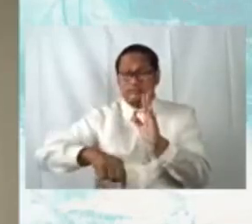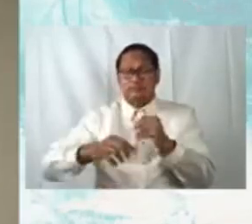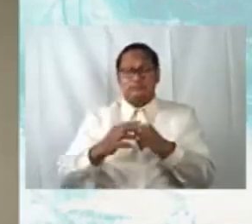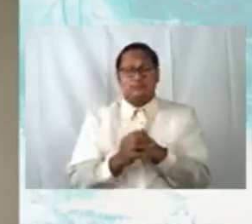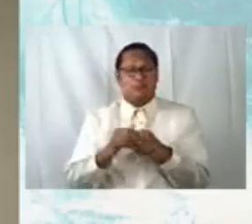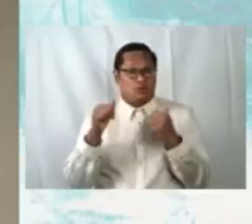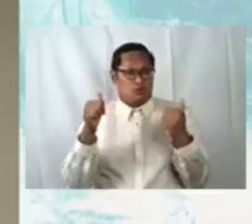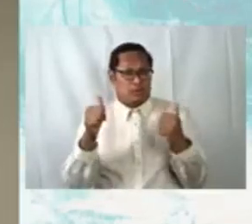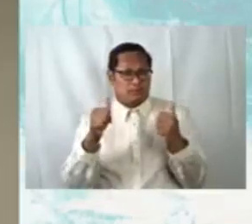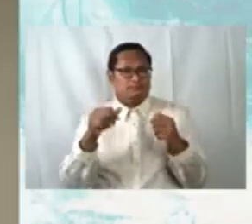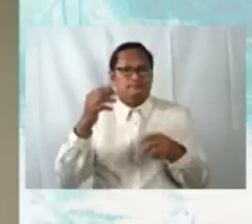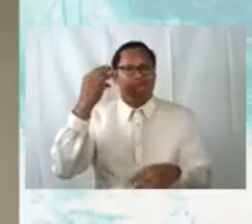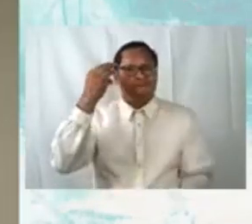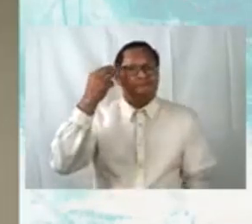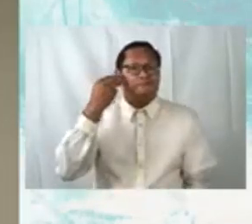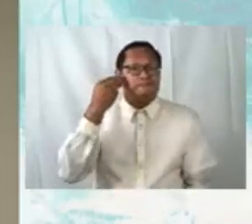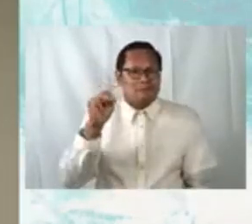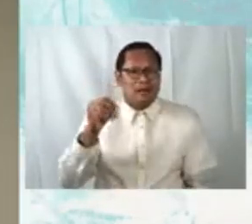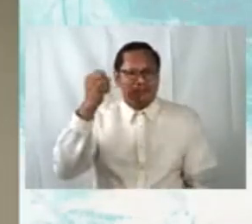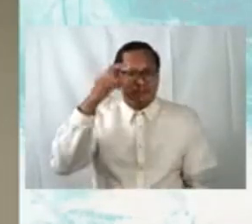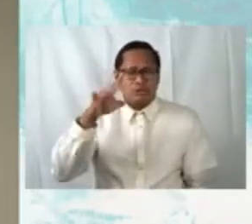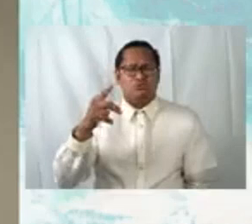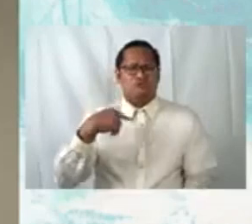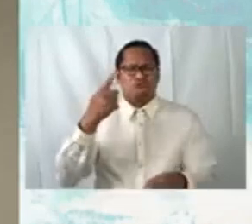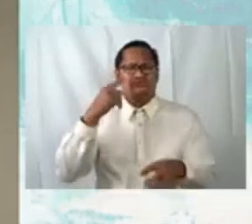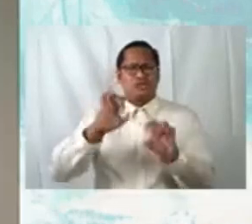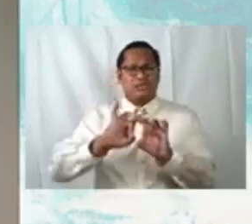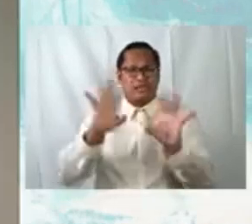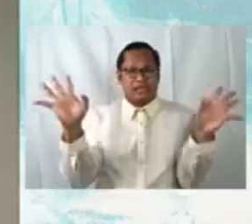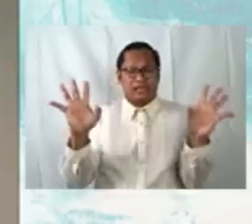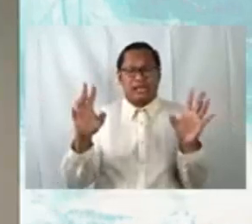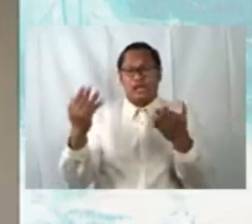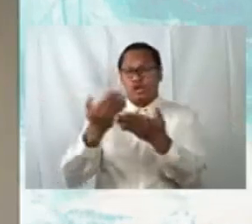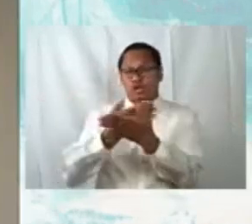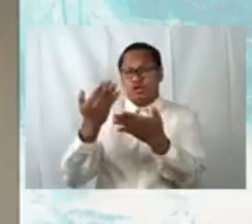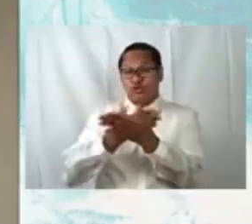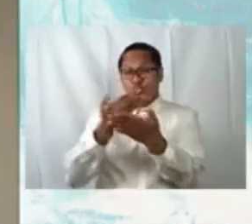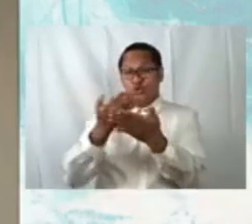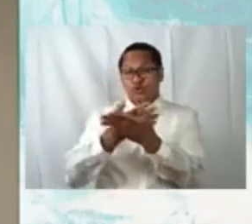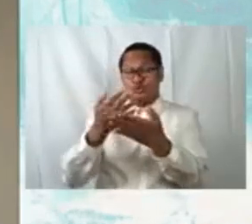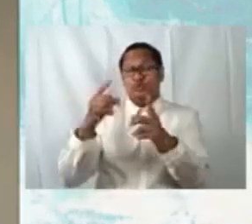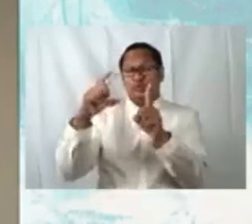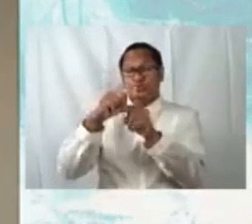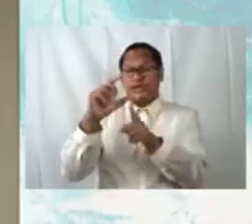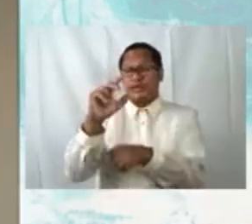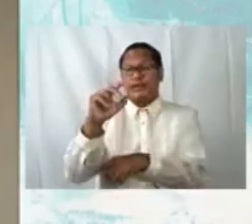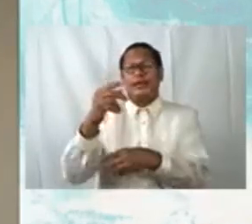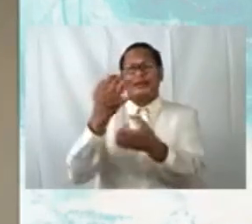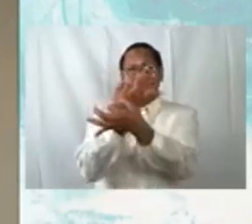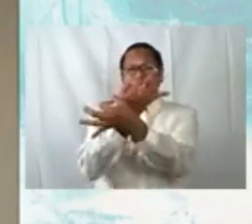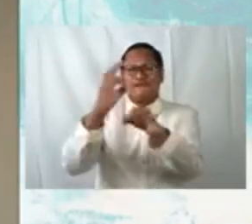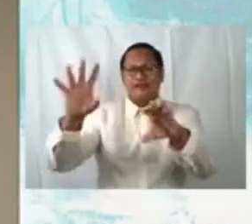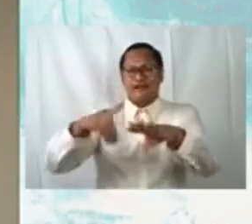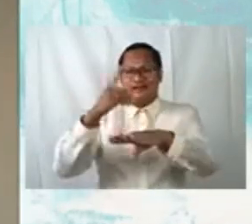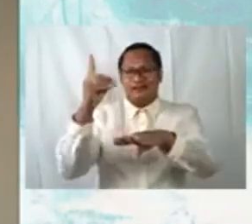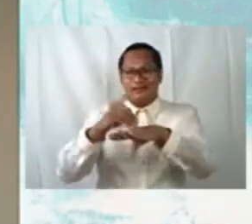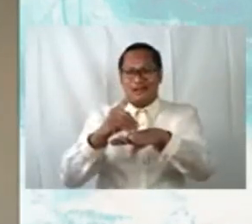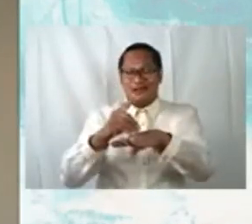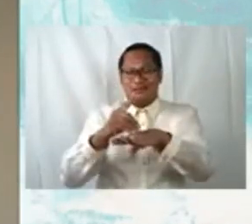ma'am, sir, paglilinaw lang ho. Bagong salita yung kalayaan. Wala hong ganyan bago